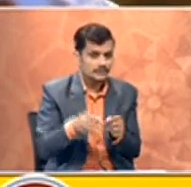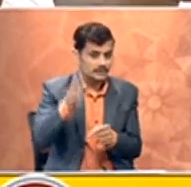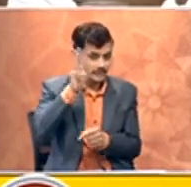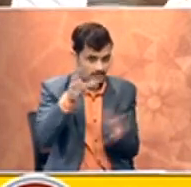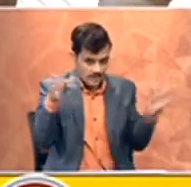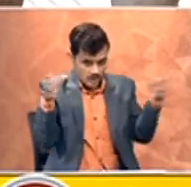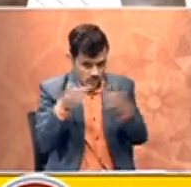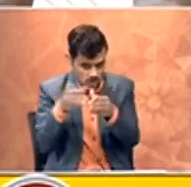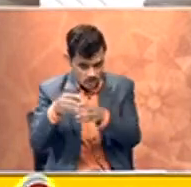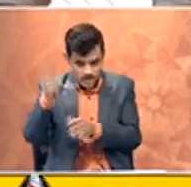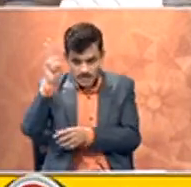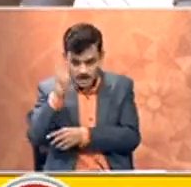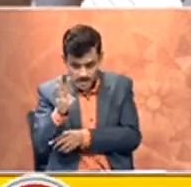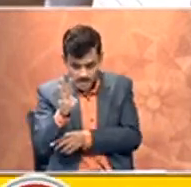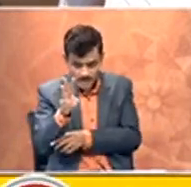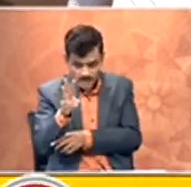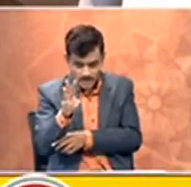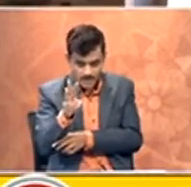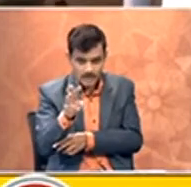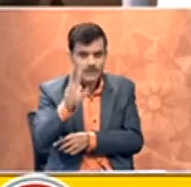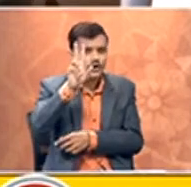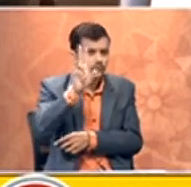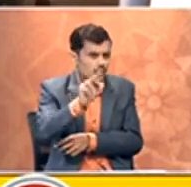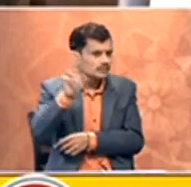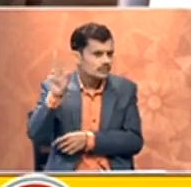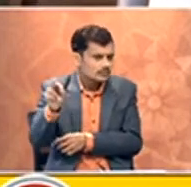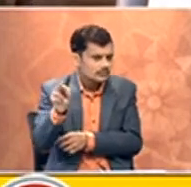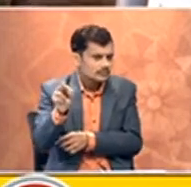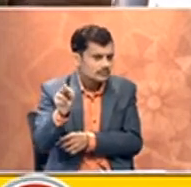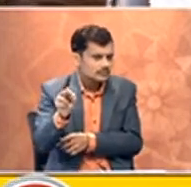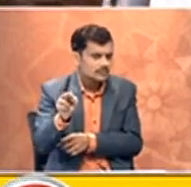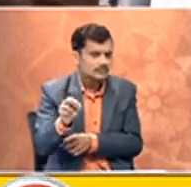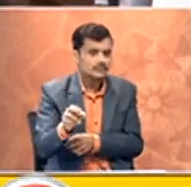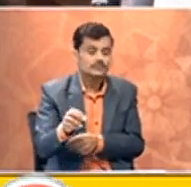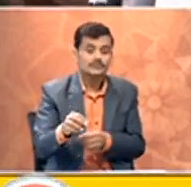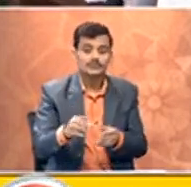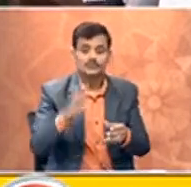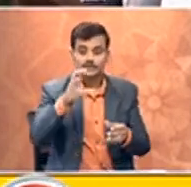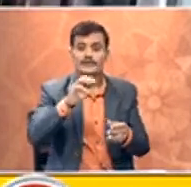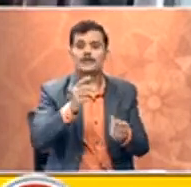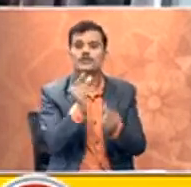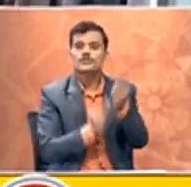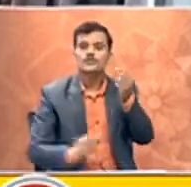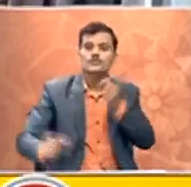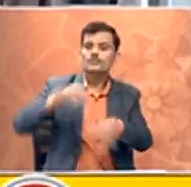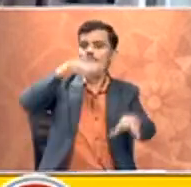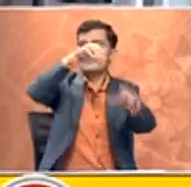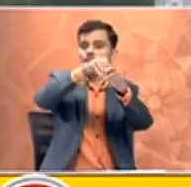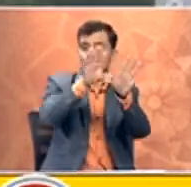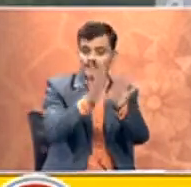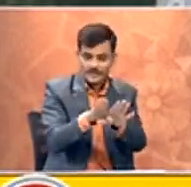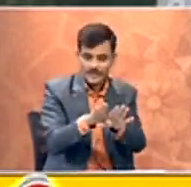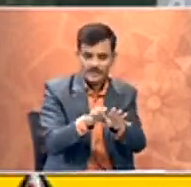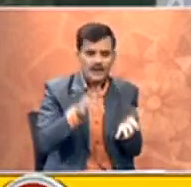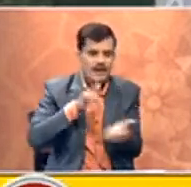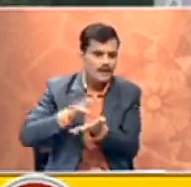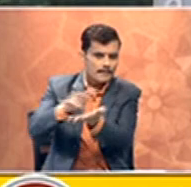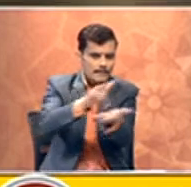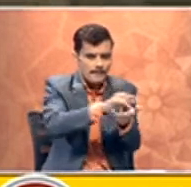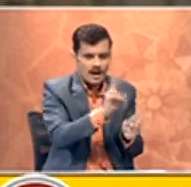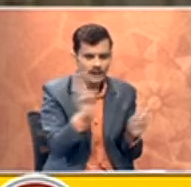डीम्ड यूनिवर्सिटीज को 2020 में सेंट्रल यूनिवर्सिटीज बनाया गया। अलग अलग शहरों